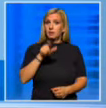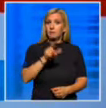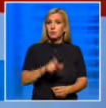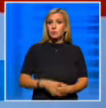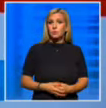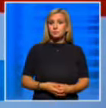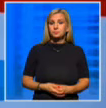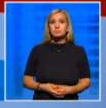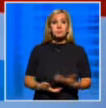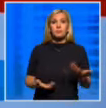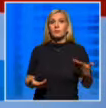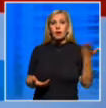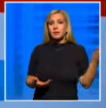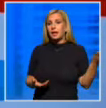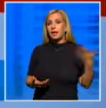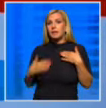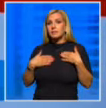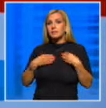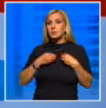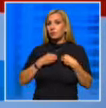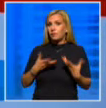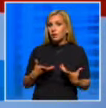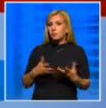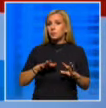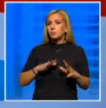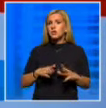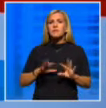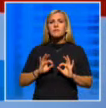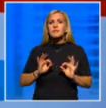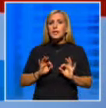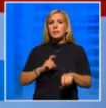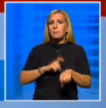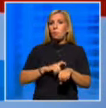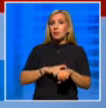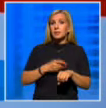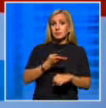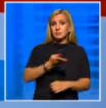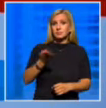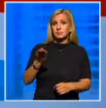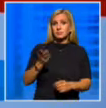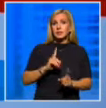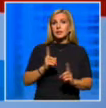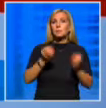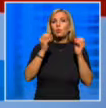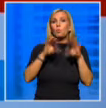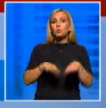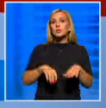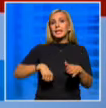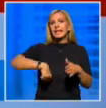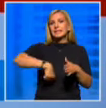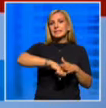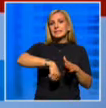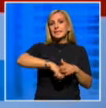имат доверие при положение, че във всеки един възможен момент вие не пропускате да ги сритате